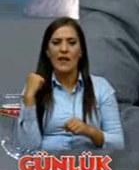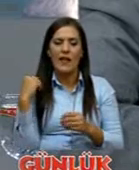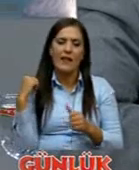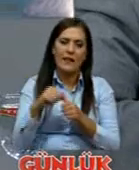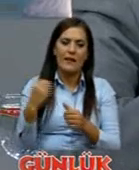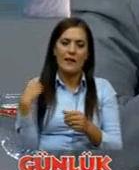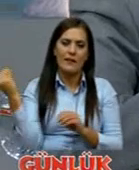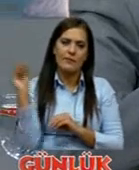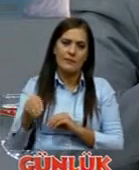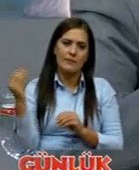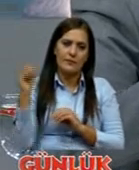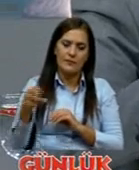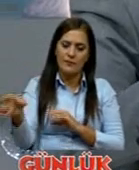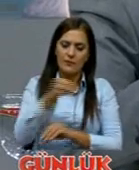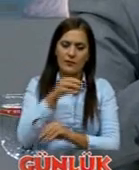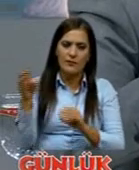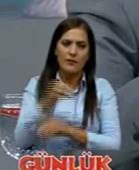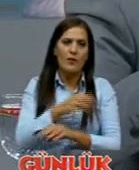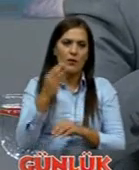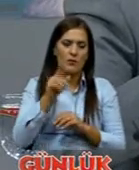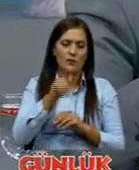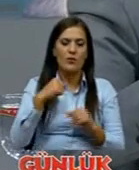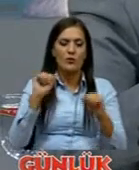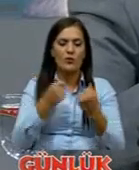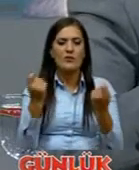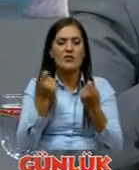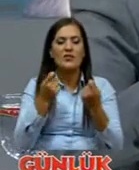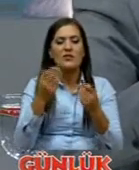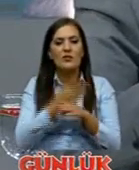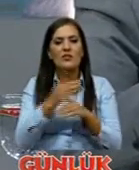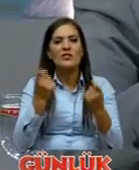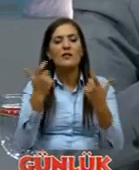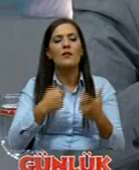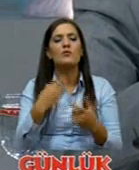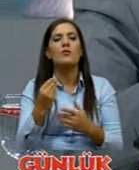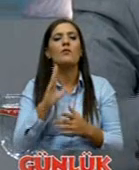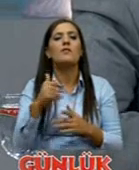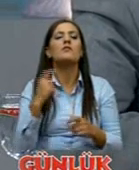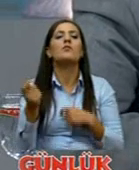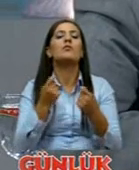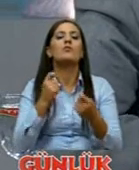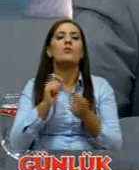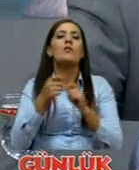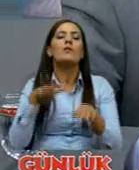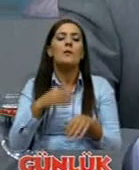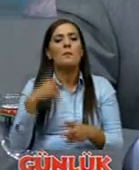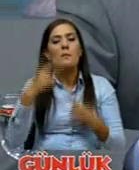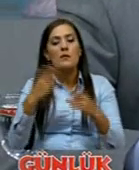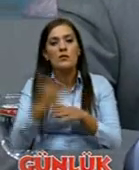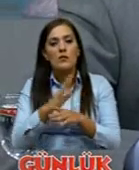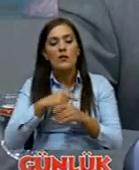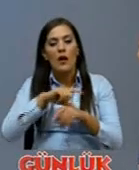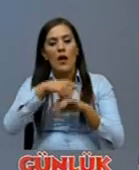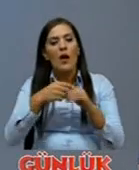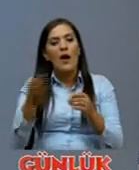Tükettikçe yerine yenisini alıp oradan. Evet. Yani dondurulmuş ürün bizim iş yerlerimizde çok fazla kullanılmaz. Bir de tabii bazı ürünler var ki